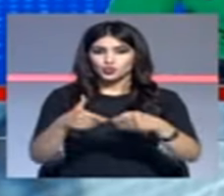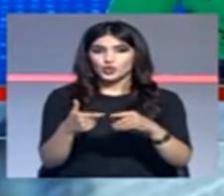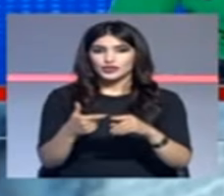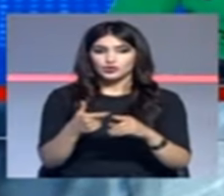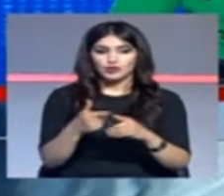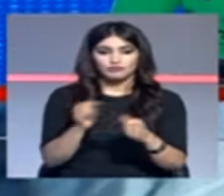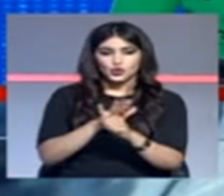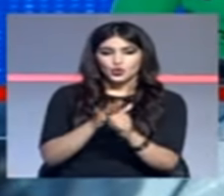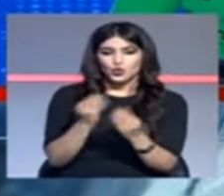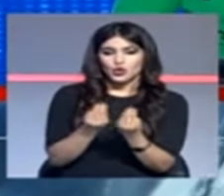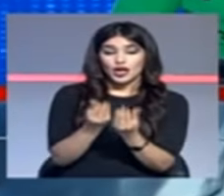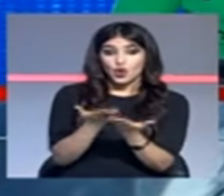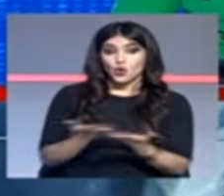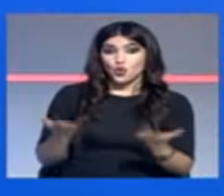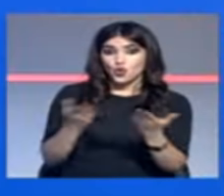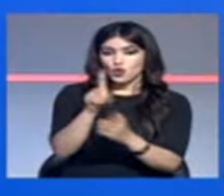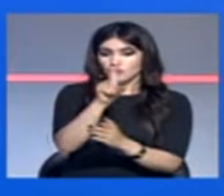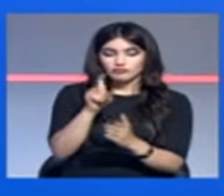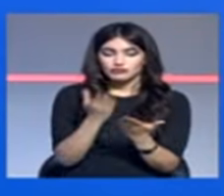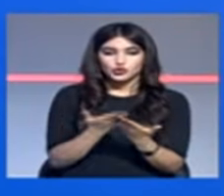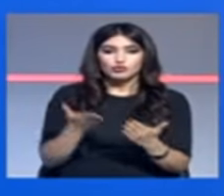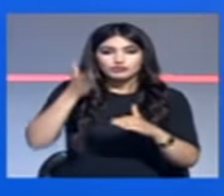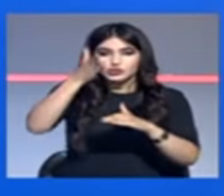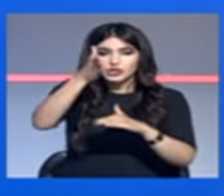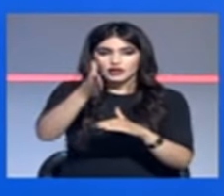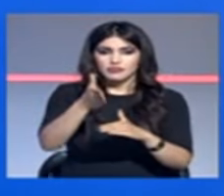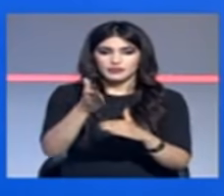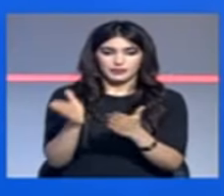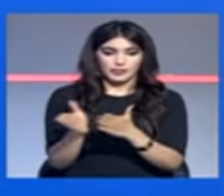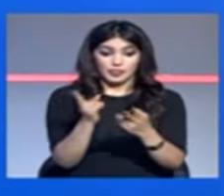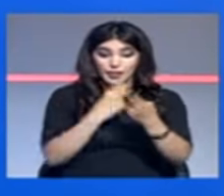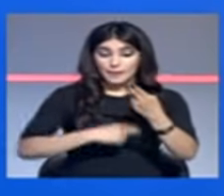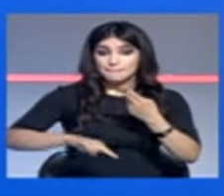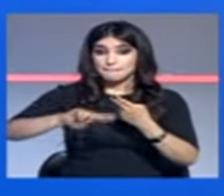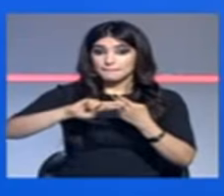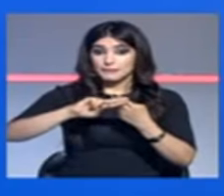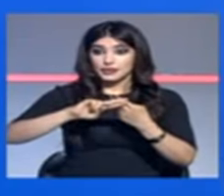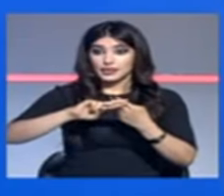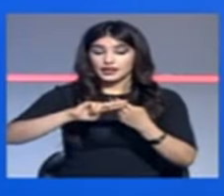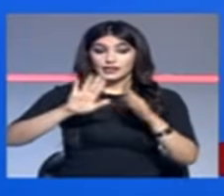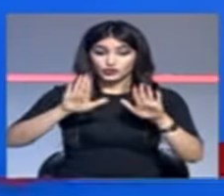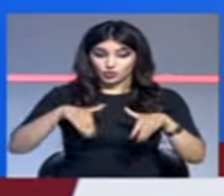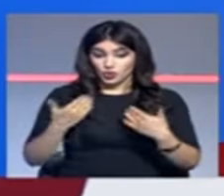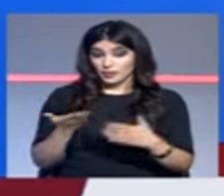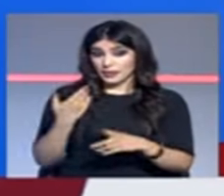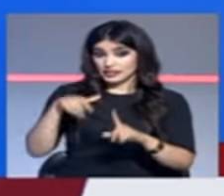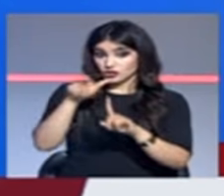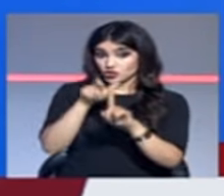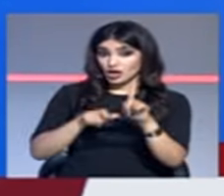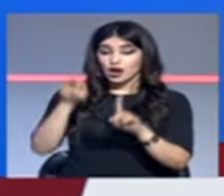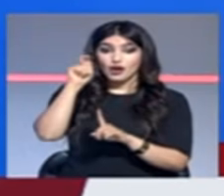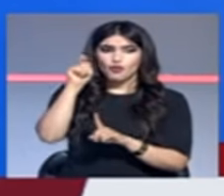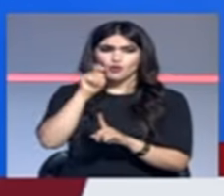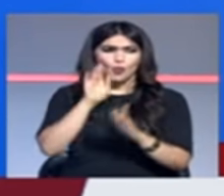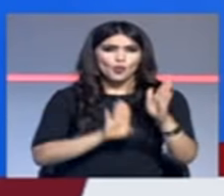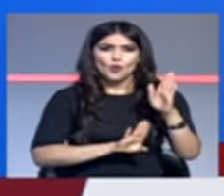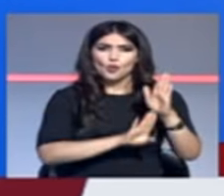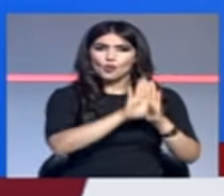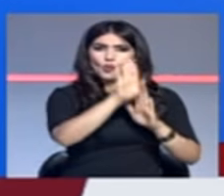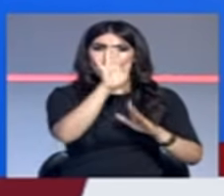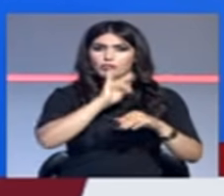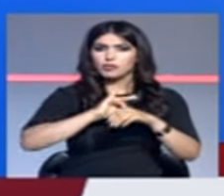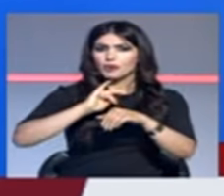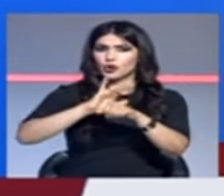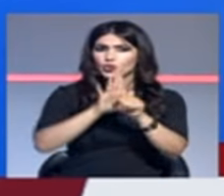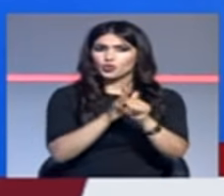الامور؟ الوضع الوبائي الحق احنا في بالنا بعد افريل وقت اللي صعد بالكدا الارقام